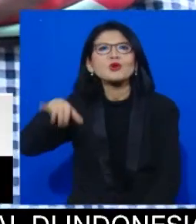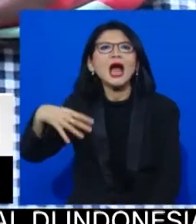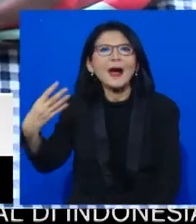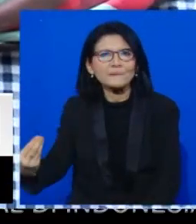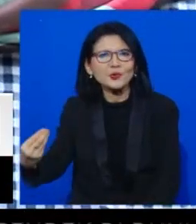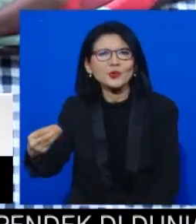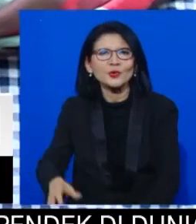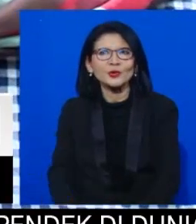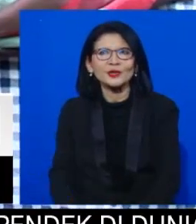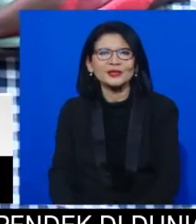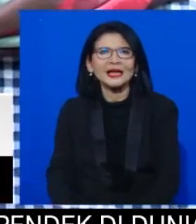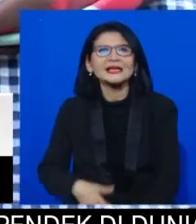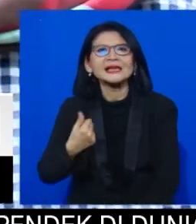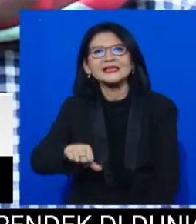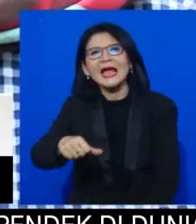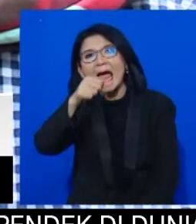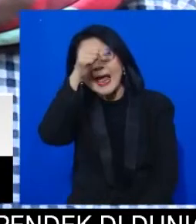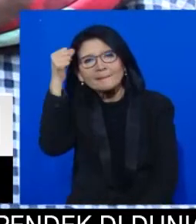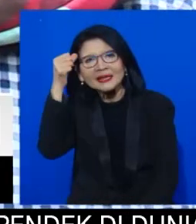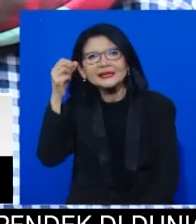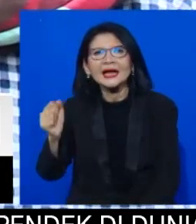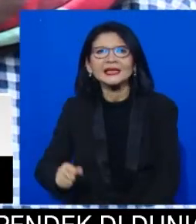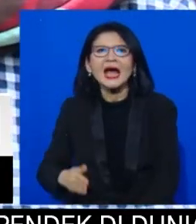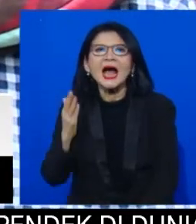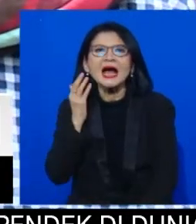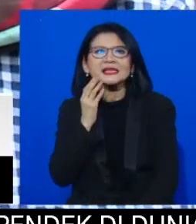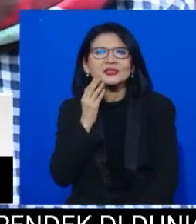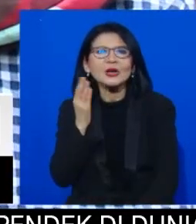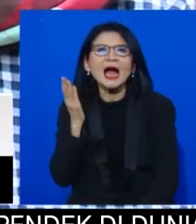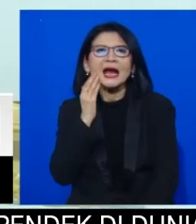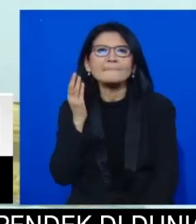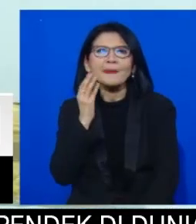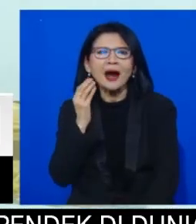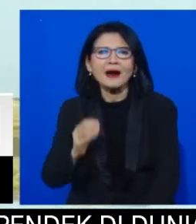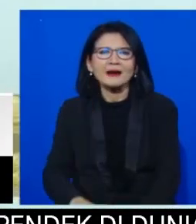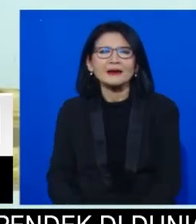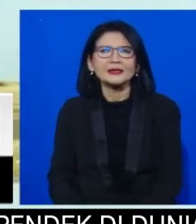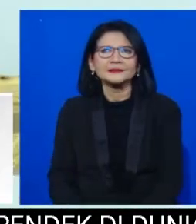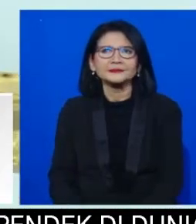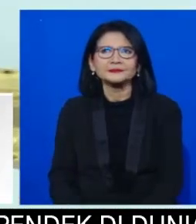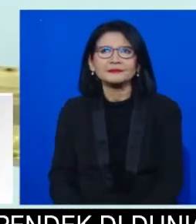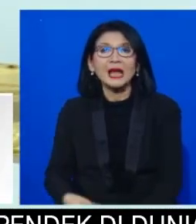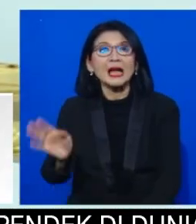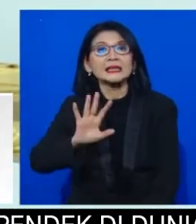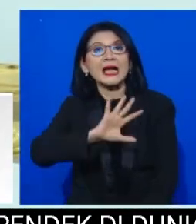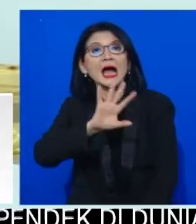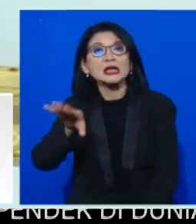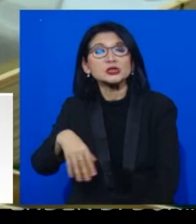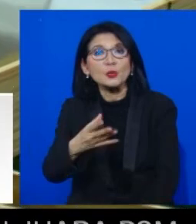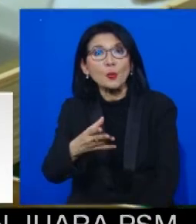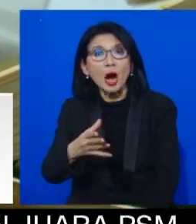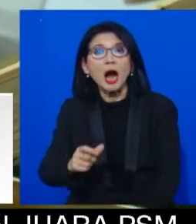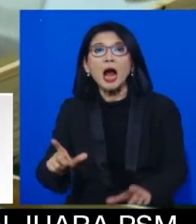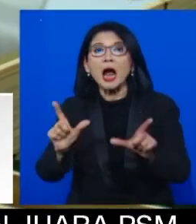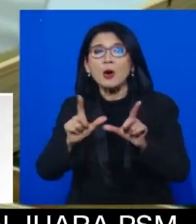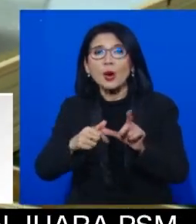Jadi lebih enak lah pesan lagian. Ini tetangga deket banget gitu. Tidak semua pengusaha makanan, baik itu warung nasi